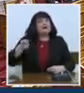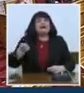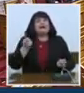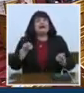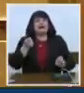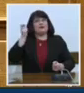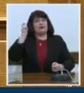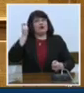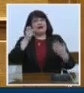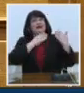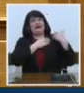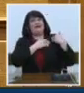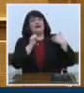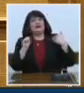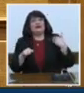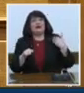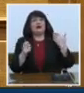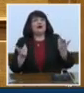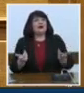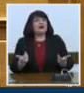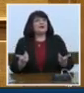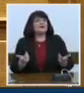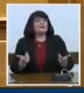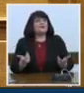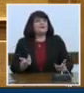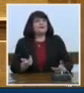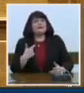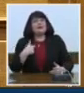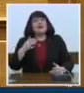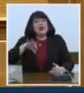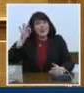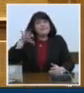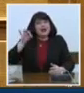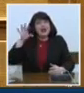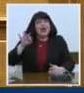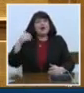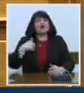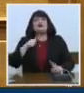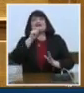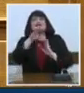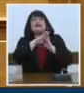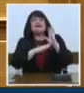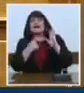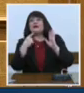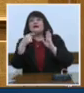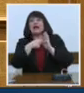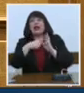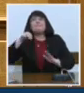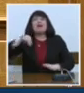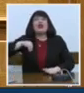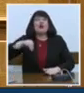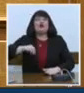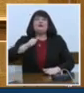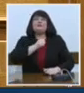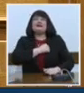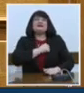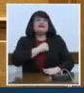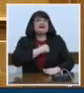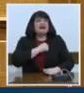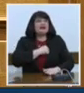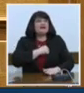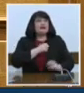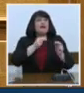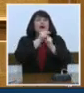εμένα. Επιλέγω τα μέλη του Υπουργικού Συμβουλίου βάσει του συντάγματος. Και θεωρώ ότι η κυρία Μενδώνη είναι μια